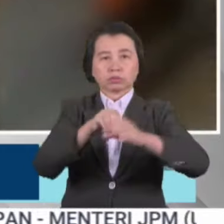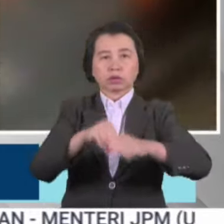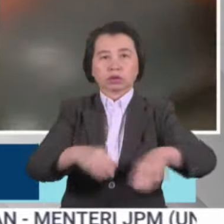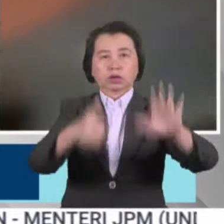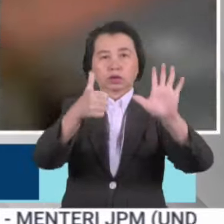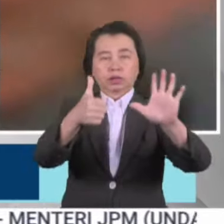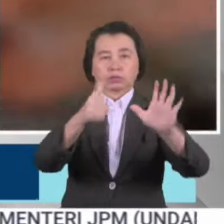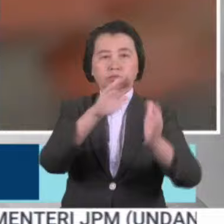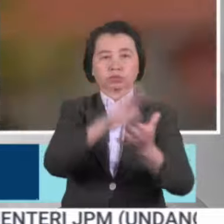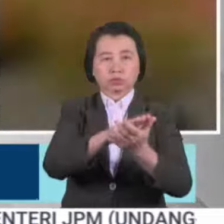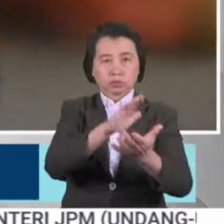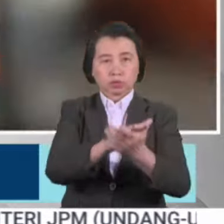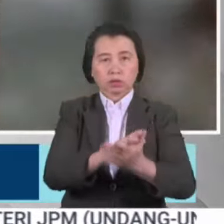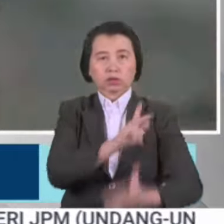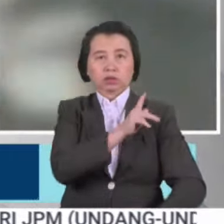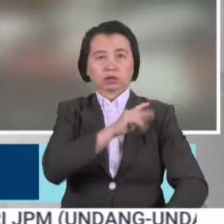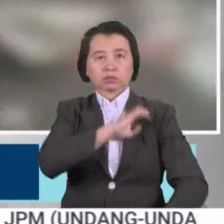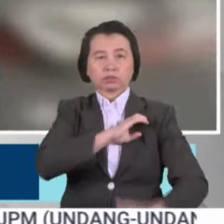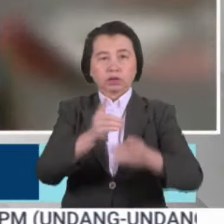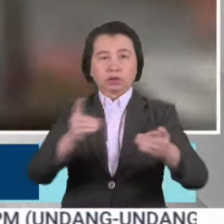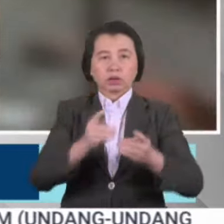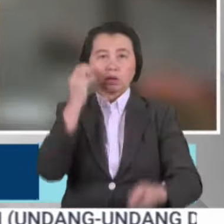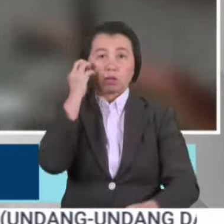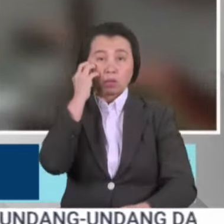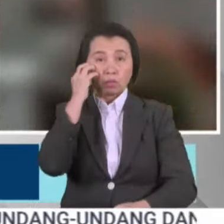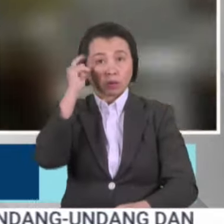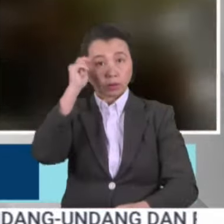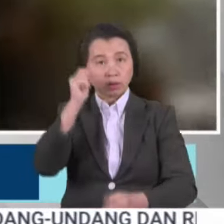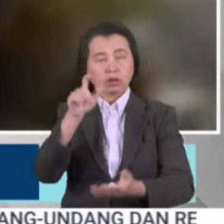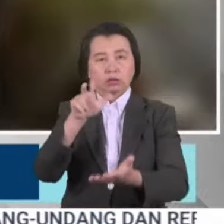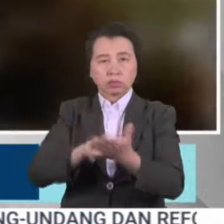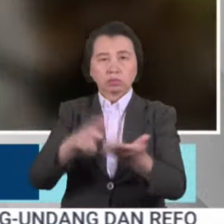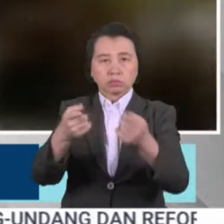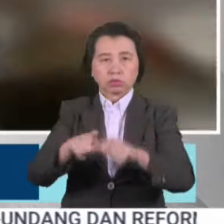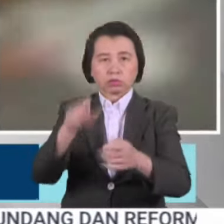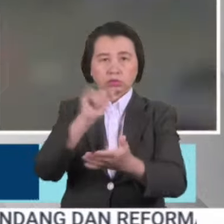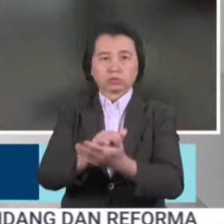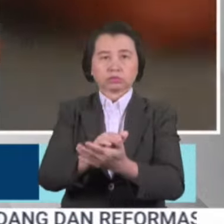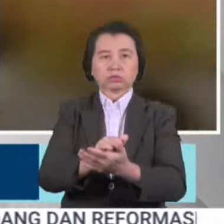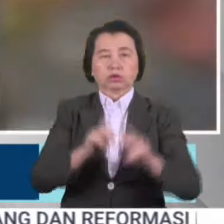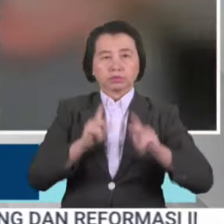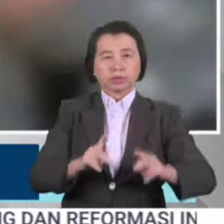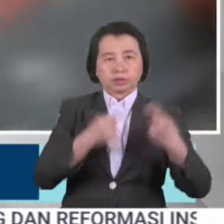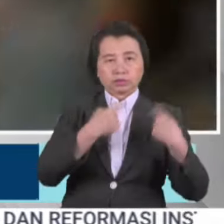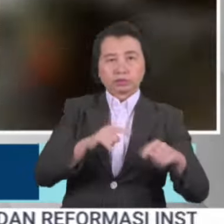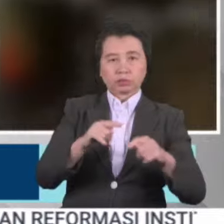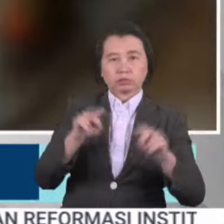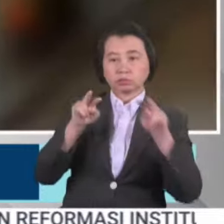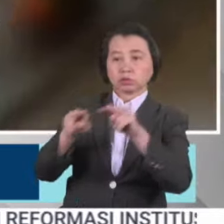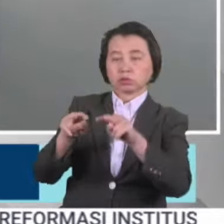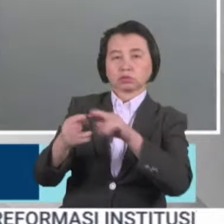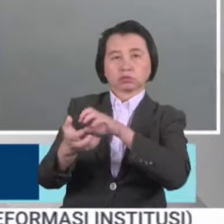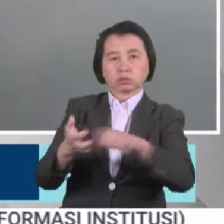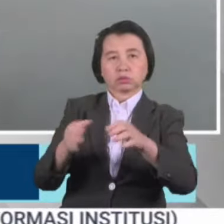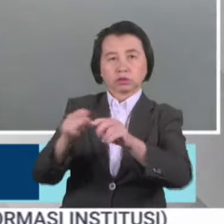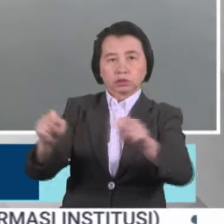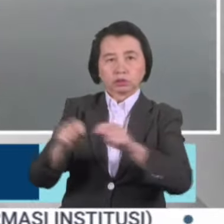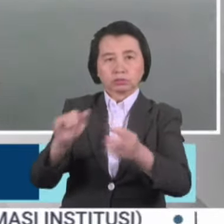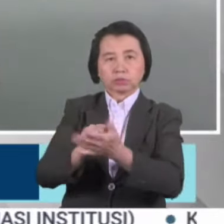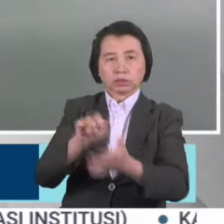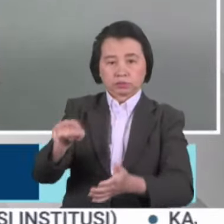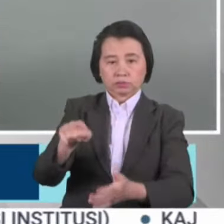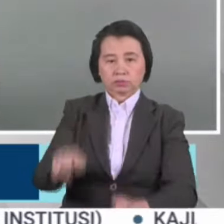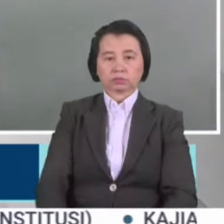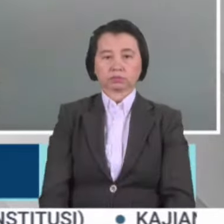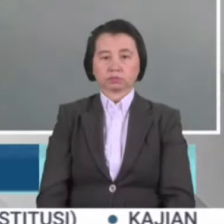termasuk 6 buah sekolah. Ketua Polis Daerah Kemaman sahkan kejadian bencana tersebut. Pihaknya sedang tinjau kerosakan di lokasi